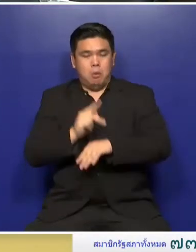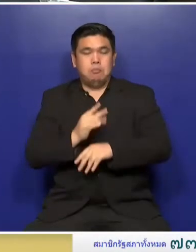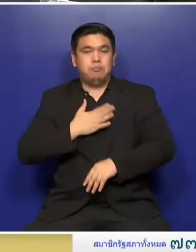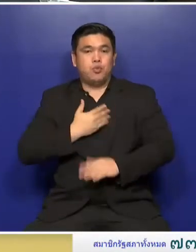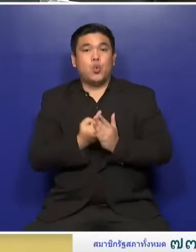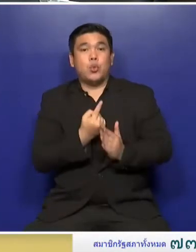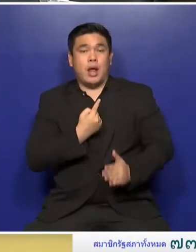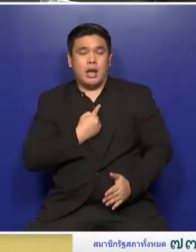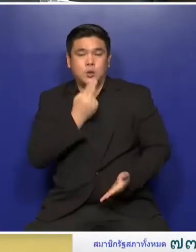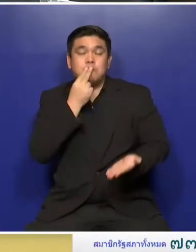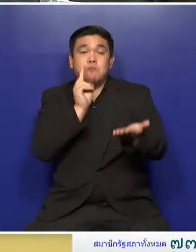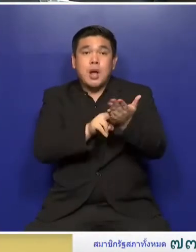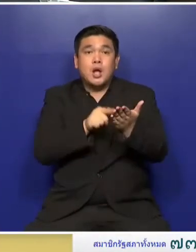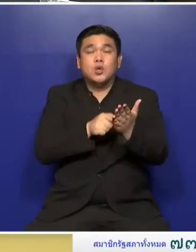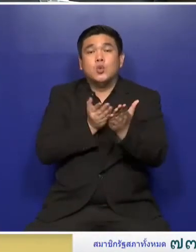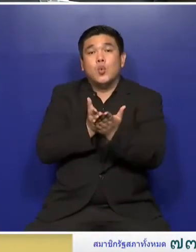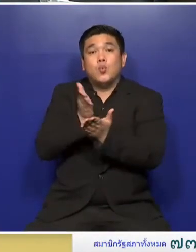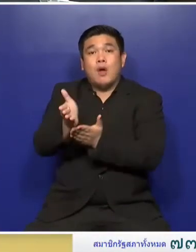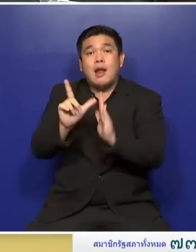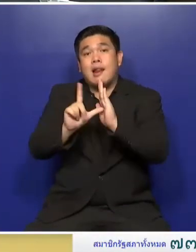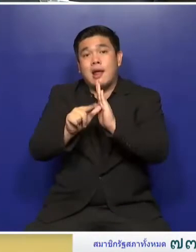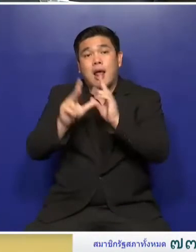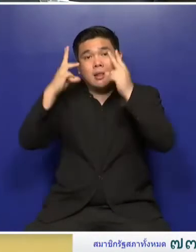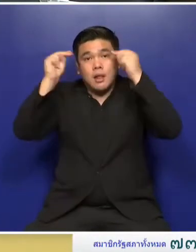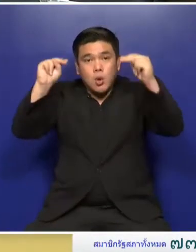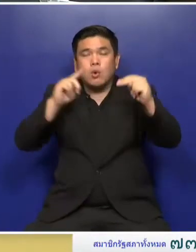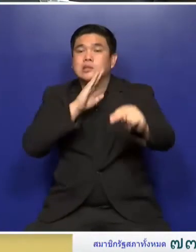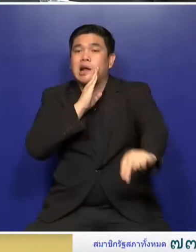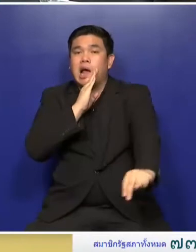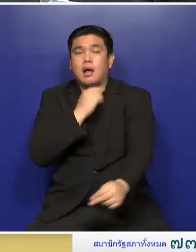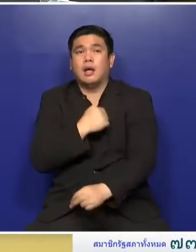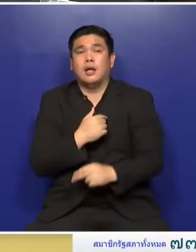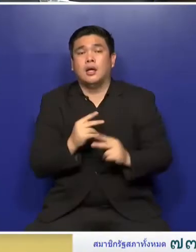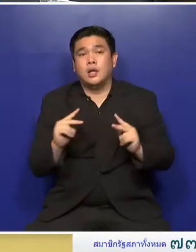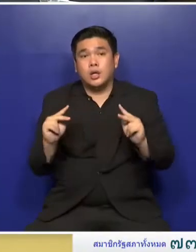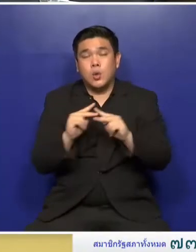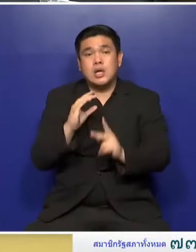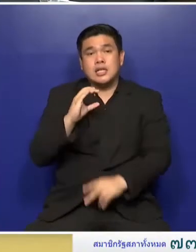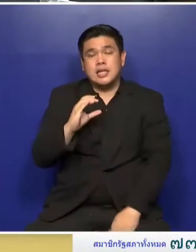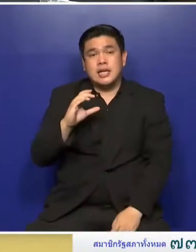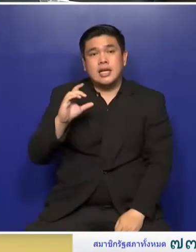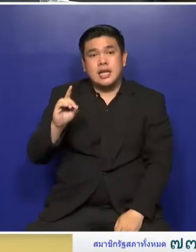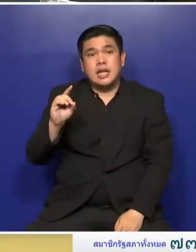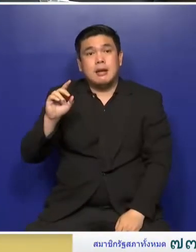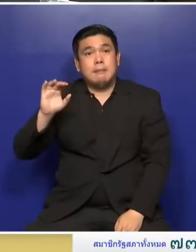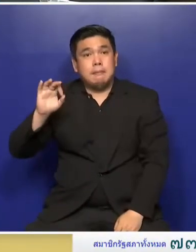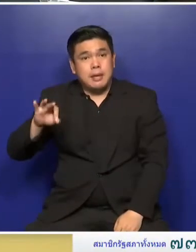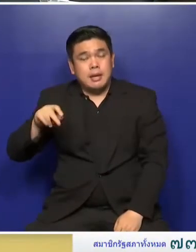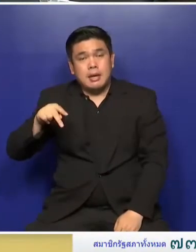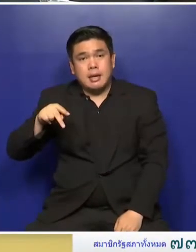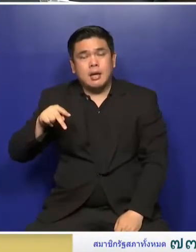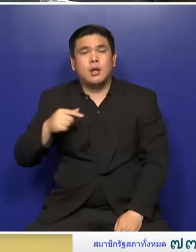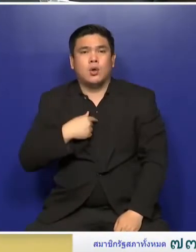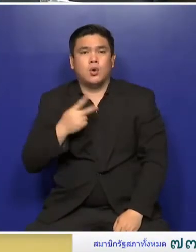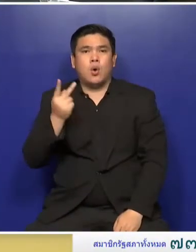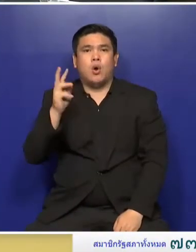ครับเราไดทำสือไปถสำนักเลขาธิการนายกแล้วถ้เรื่องนี้กลับเข้า เรื่อง CPTP กลับเข้ารายงานต่อคอม.ภายใ